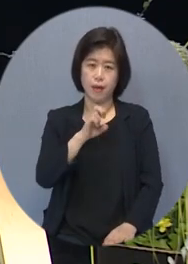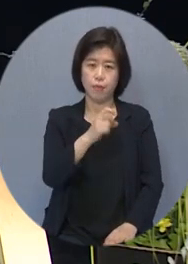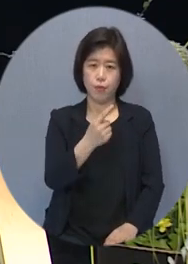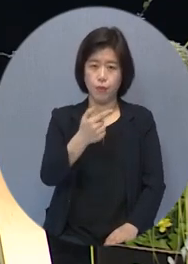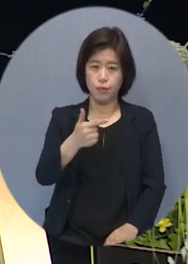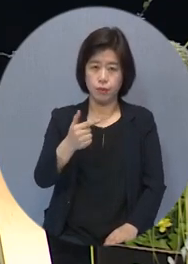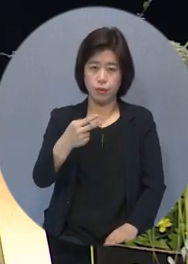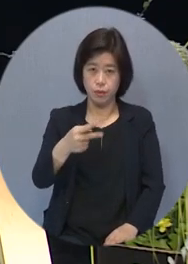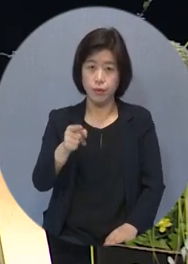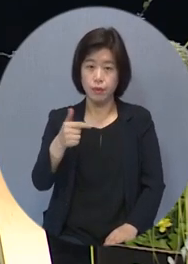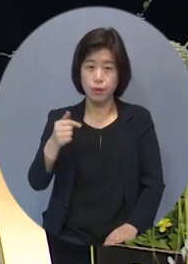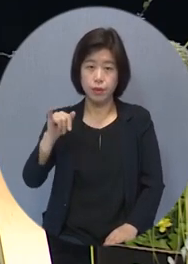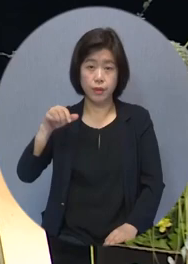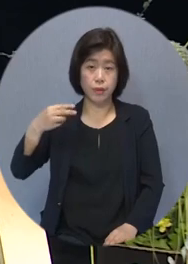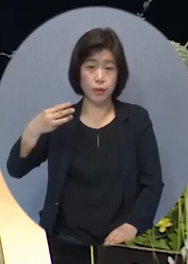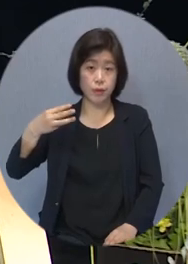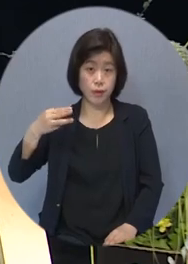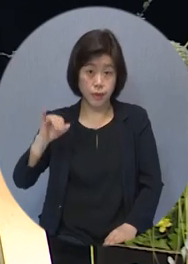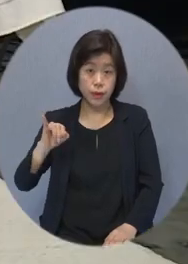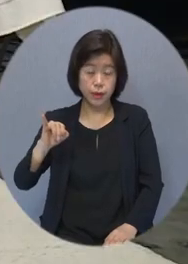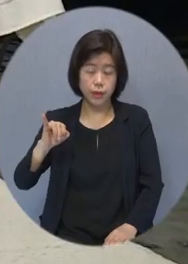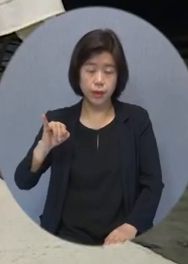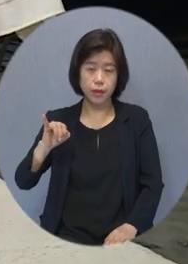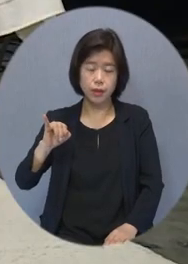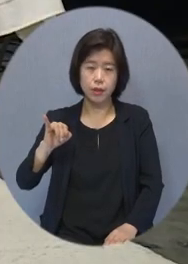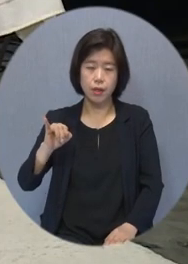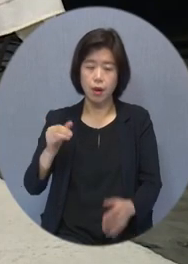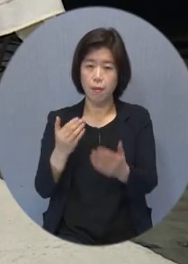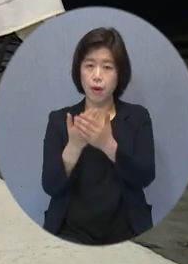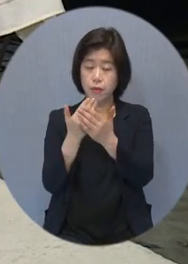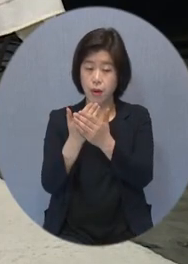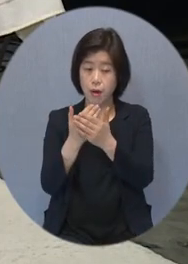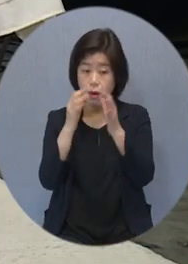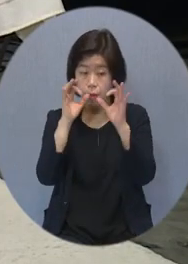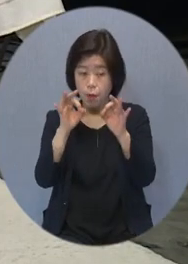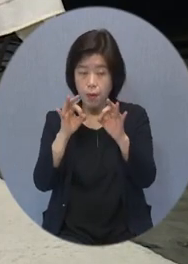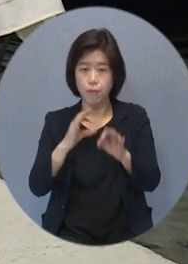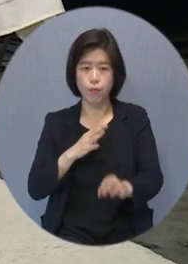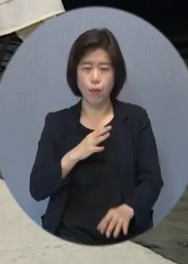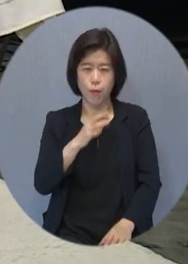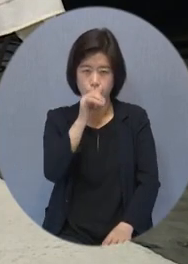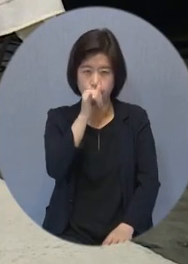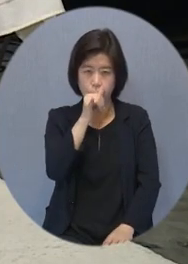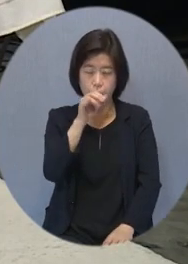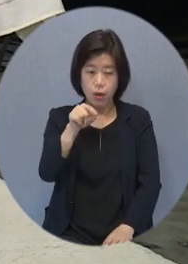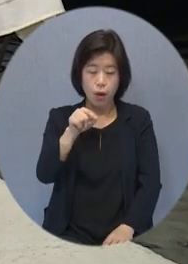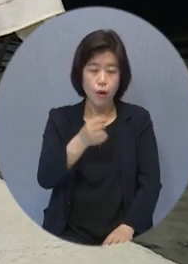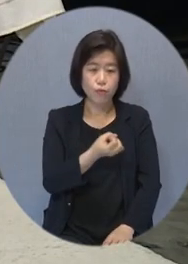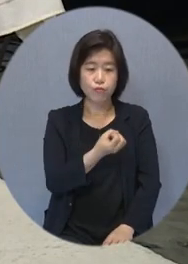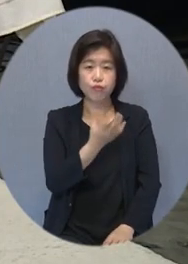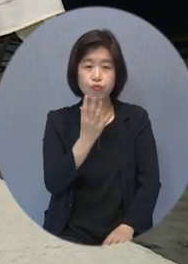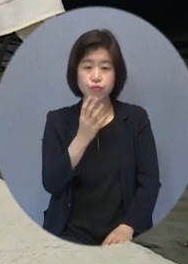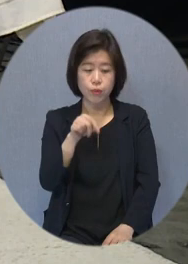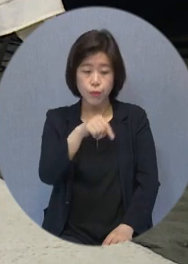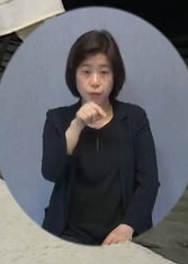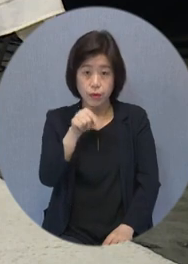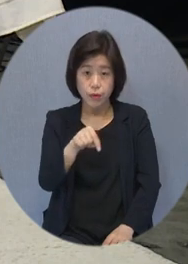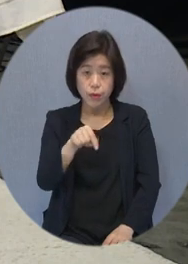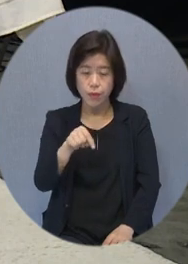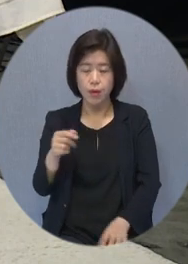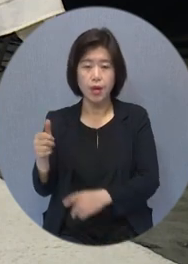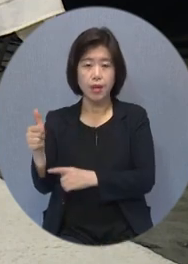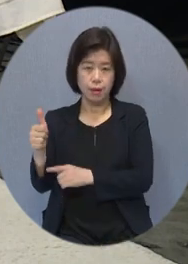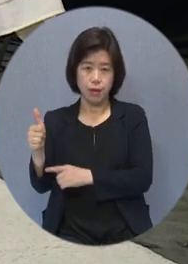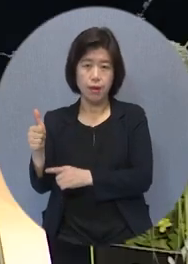전향은 놀라울 정도였습니다. 이런 유행 속에서도 황인찬 시인은 자신의 시적